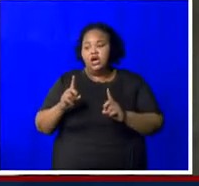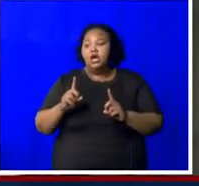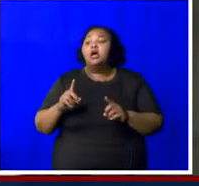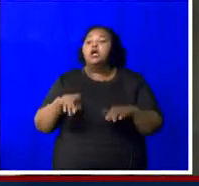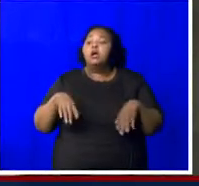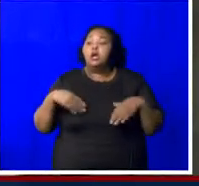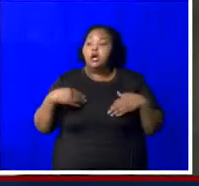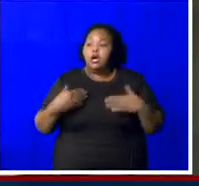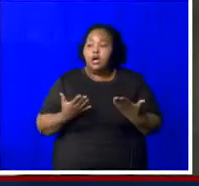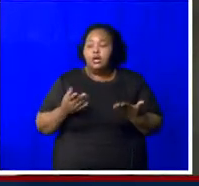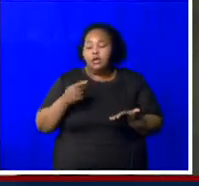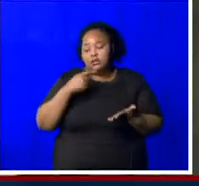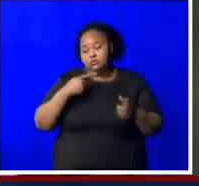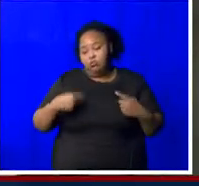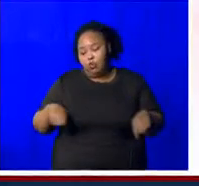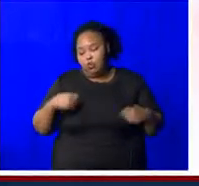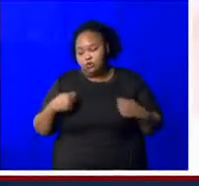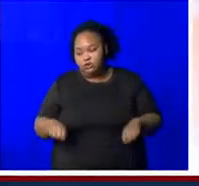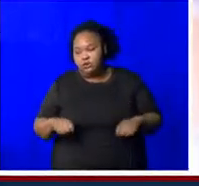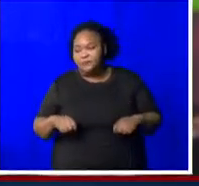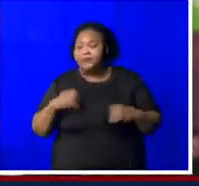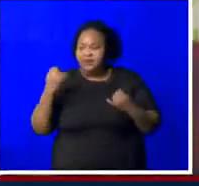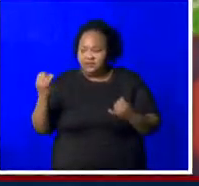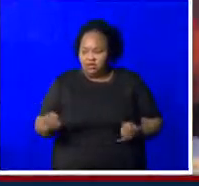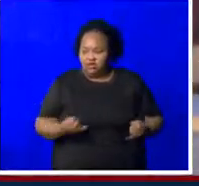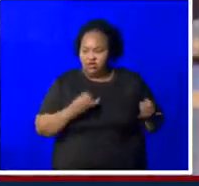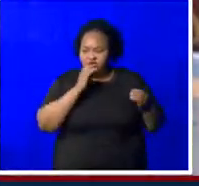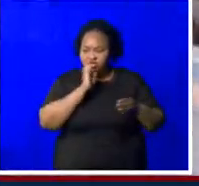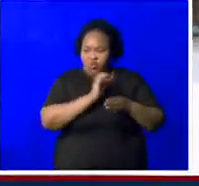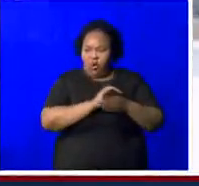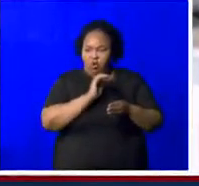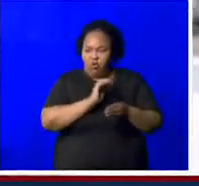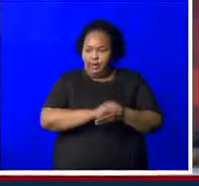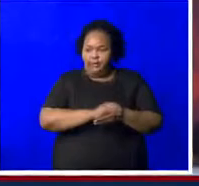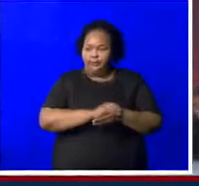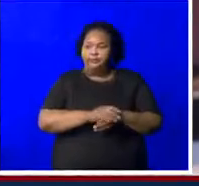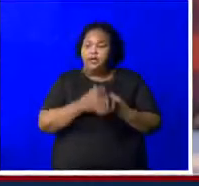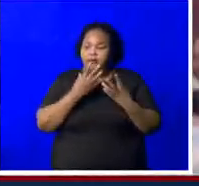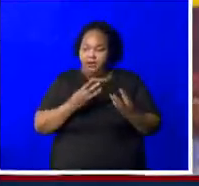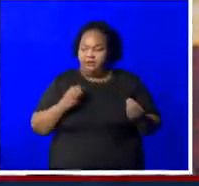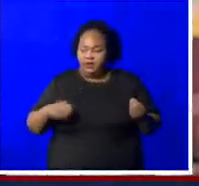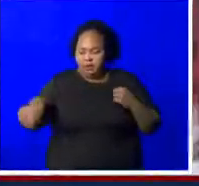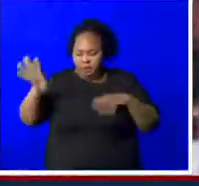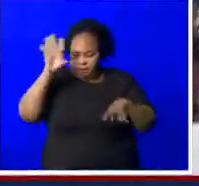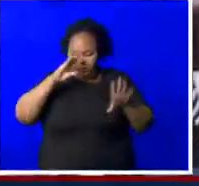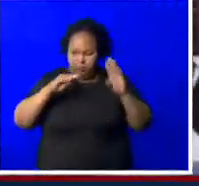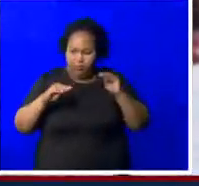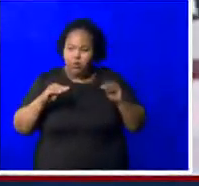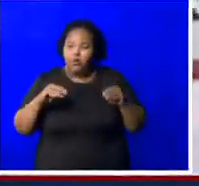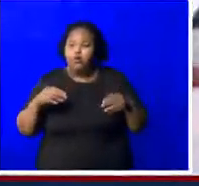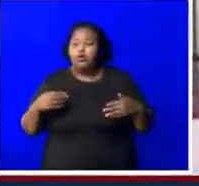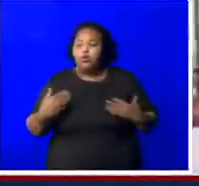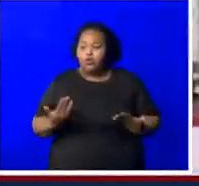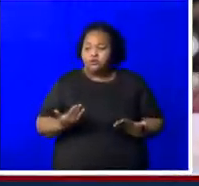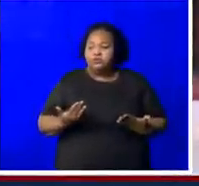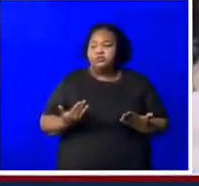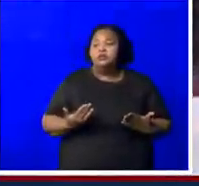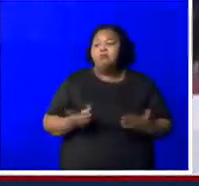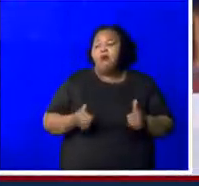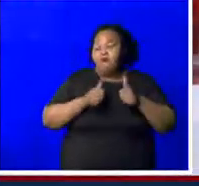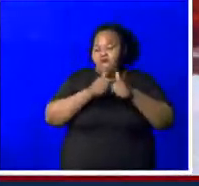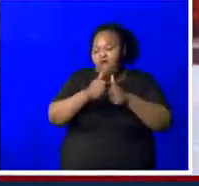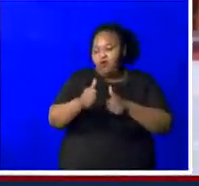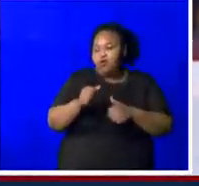nabo ukuze siba introduce kahle bantwana ku wrestling bangalandzelile nalabayibona ku